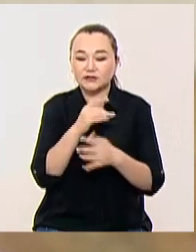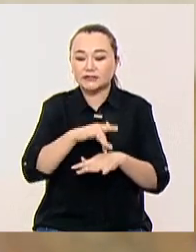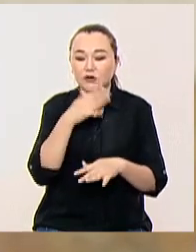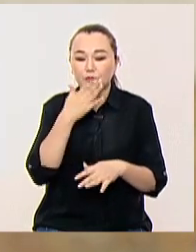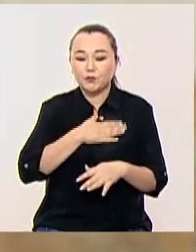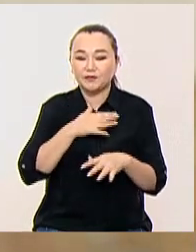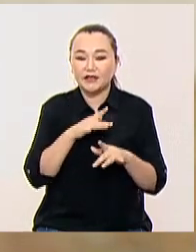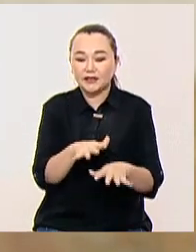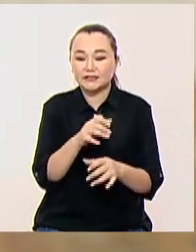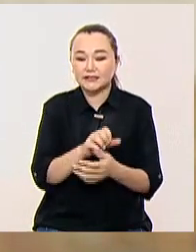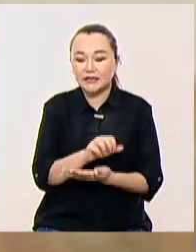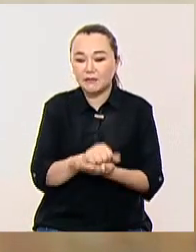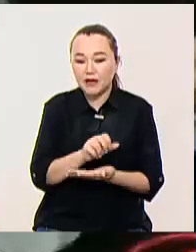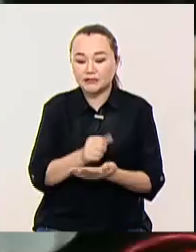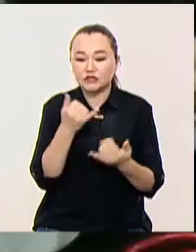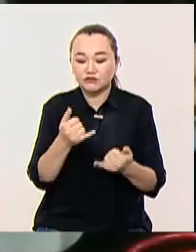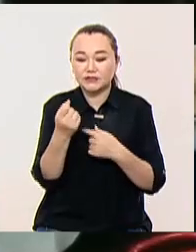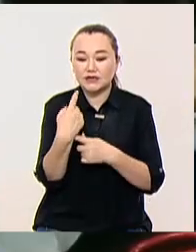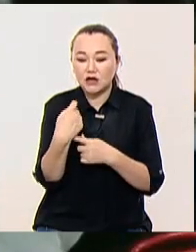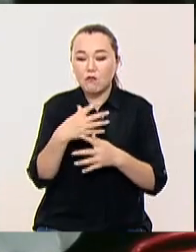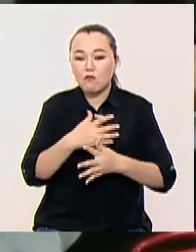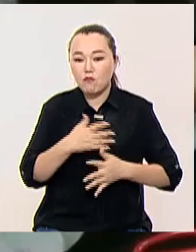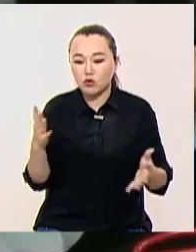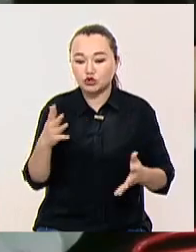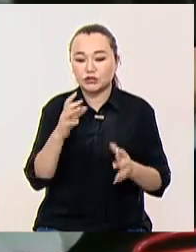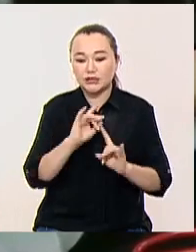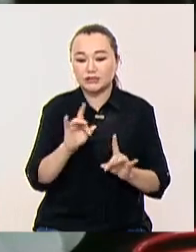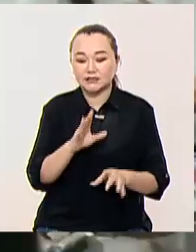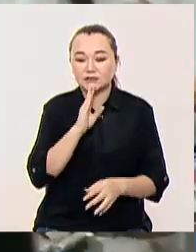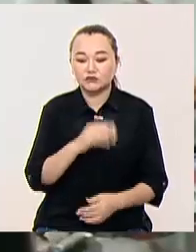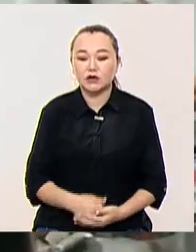ісіне айналғанын айтады. Қазір тапсырыстар көбейіп келеді, дейді ол.